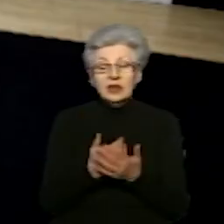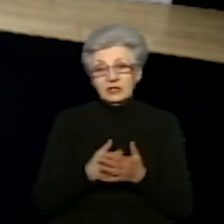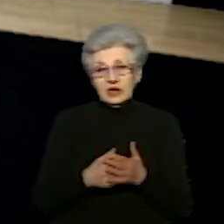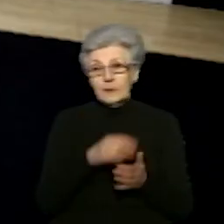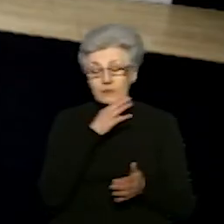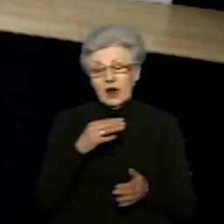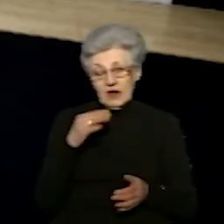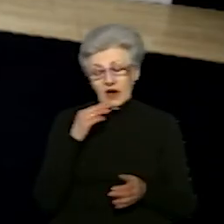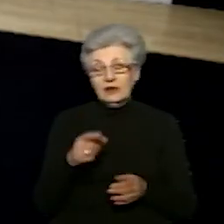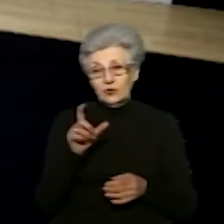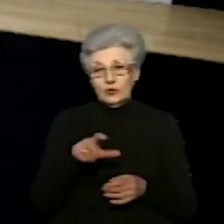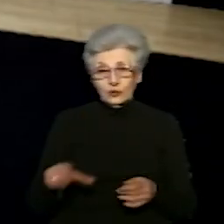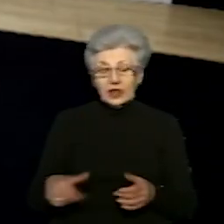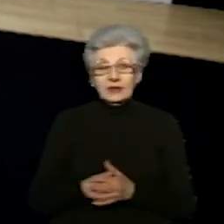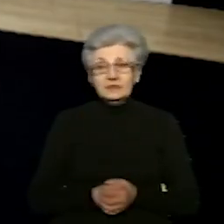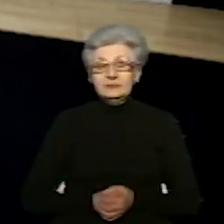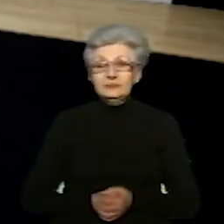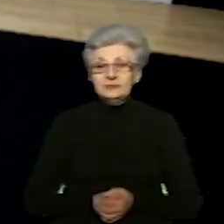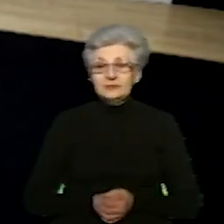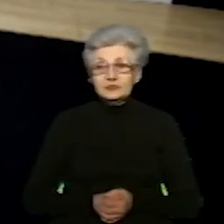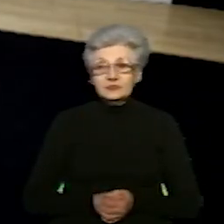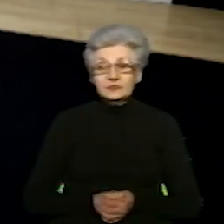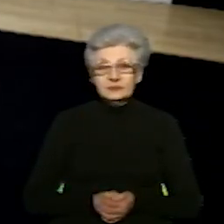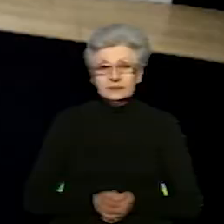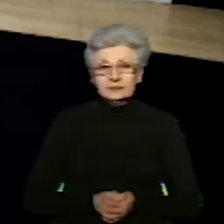коронавірусною інфекцією. Христина Тимофійчук, новини на